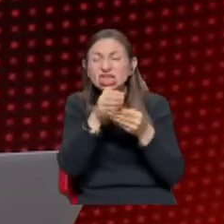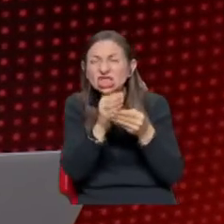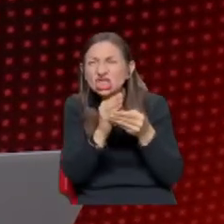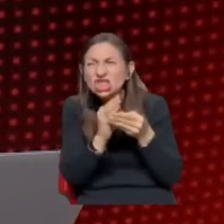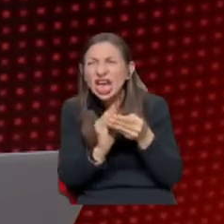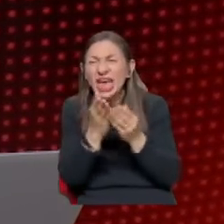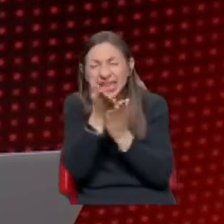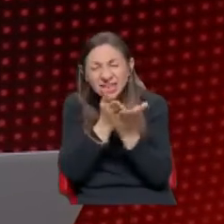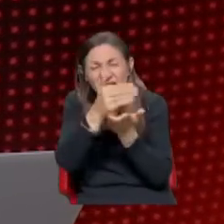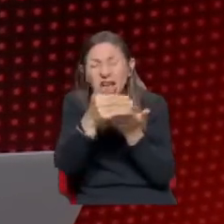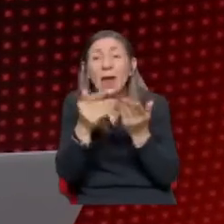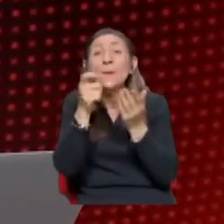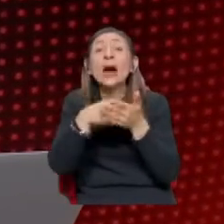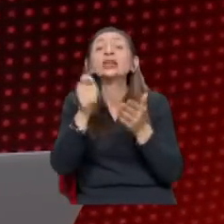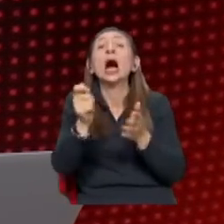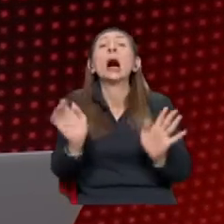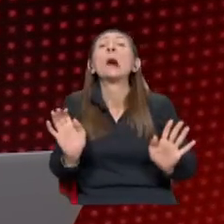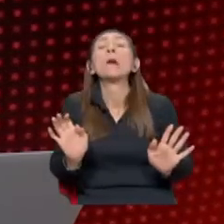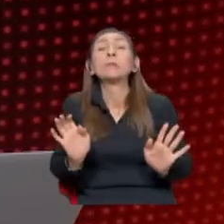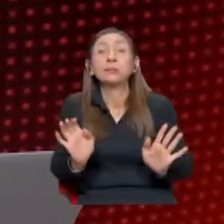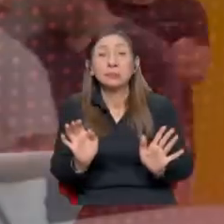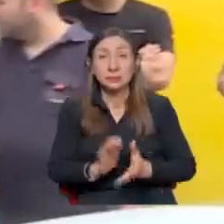bile maaş bağlanabilmiş değil.